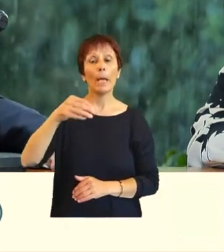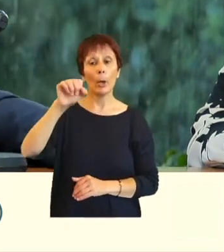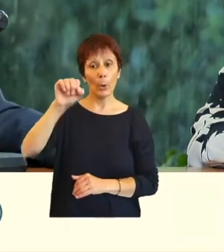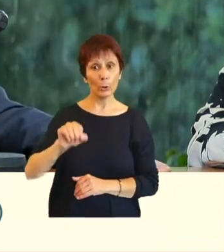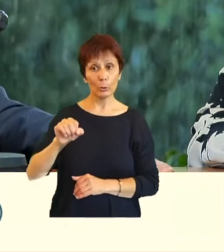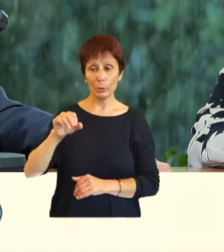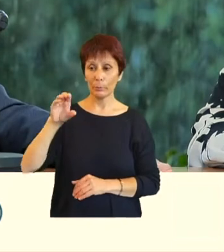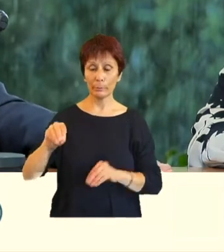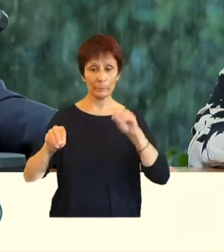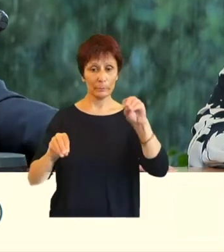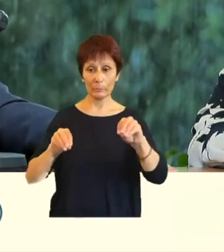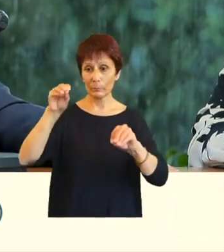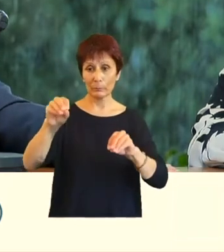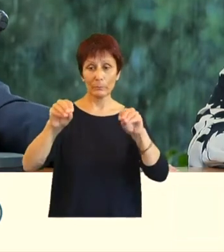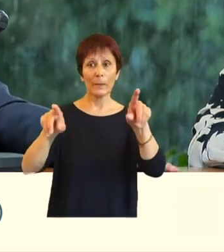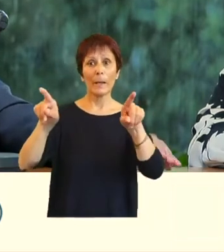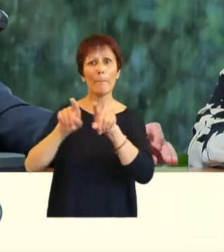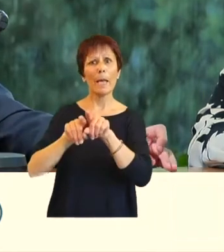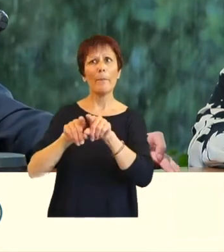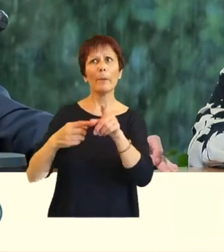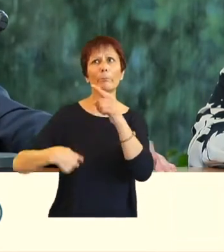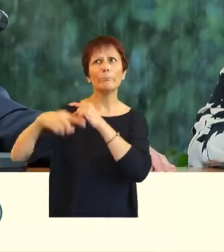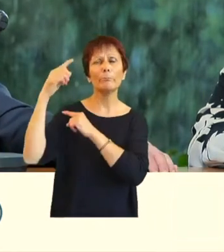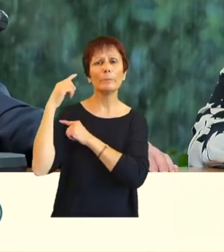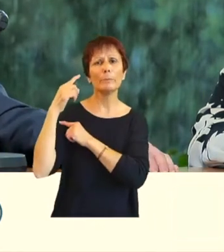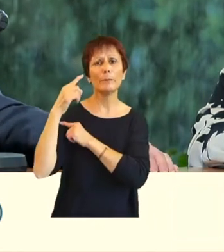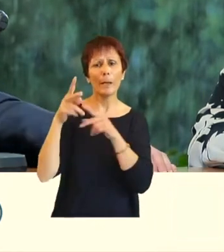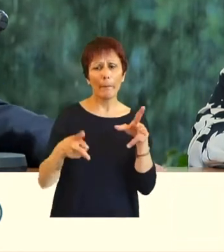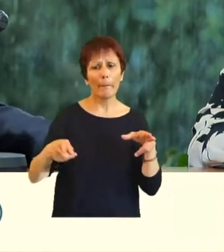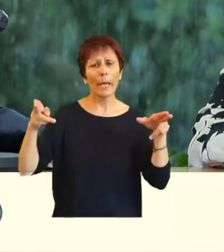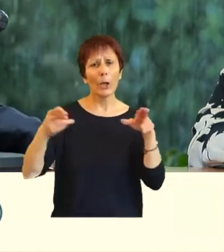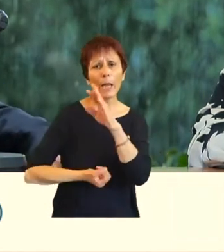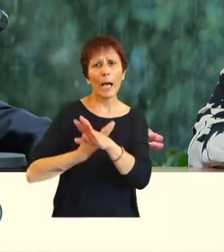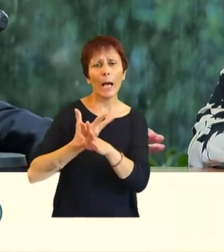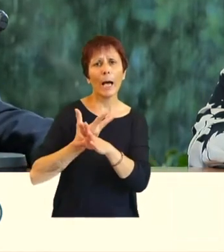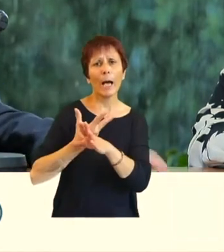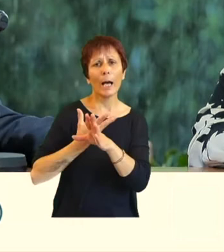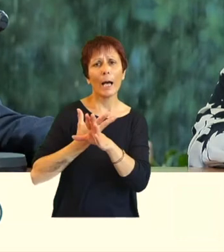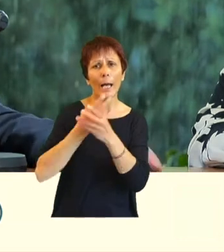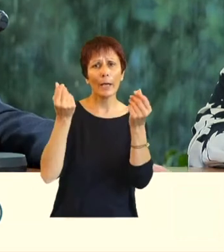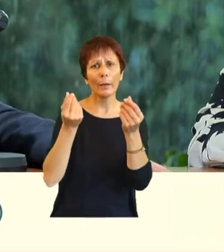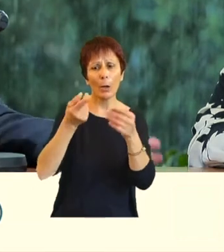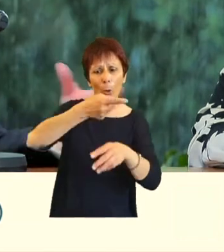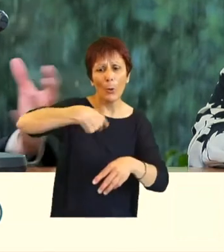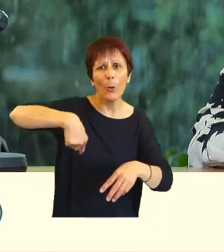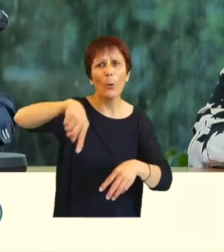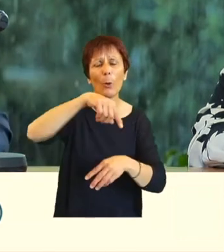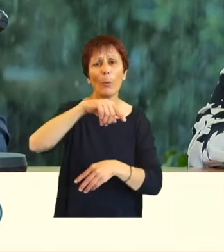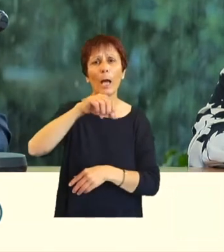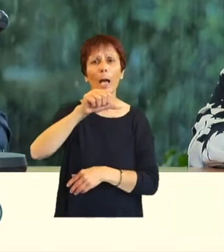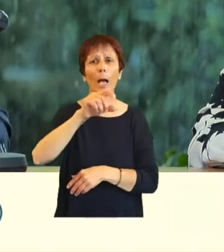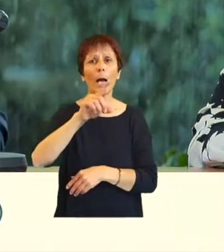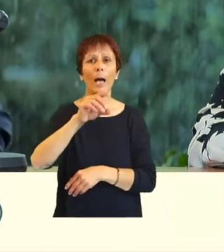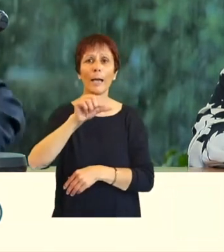une œuvre qui avait été exposée aux arts éphémères l'année dernière et qui est sur le jardin, le rond-point à Dalles. Eh bien, il me